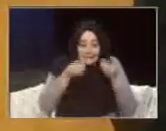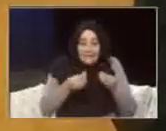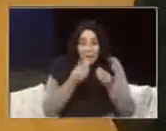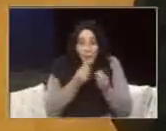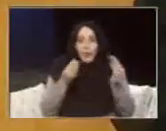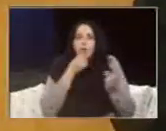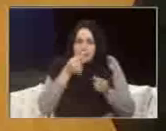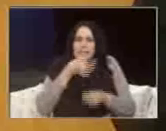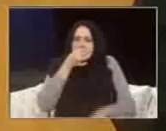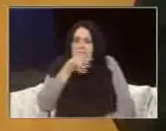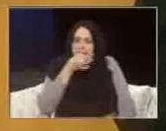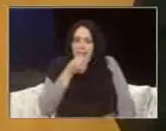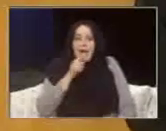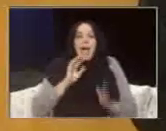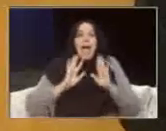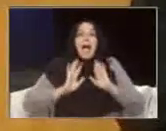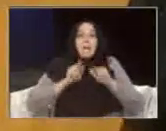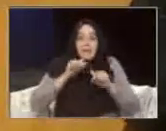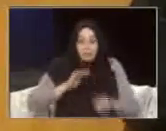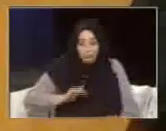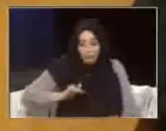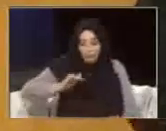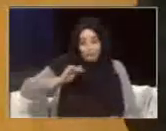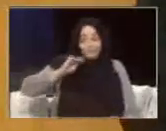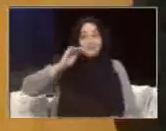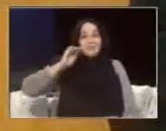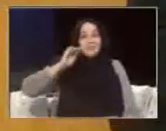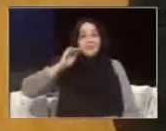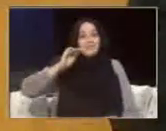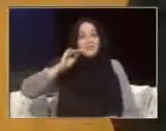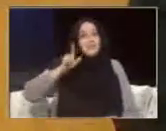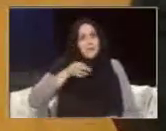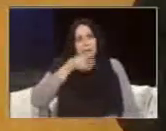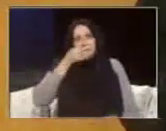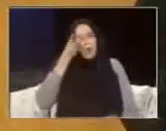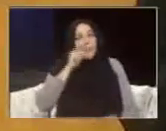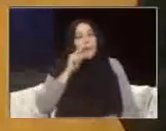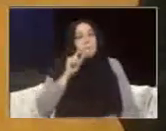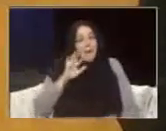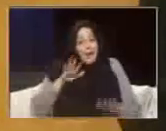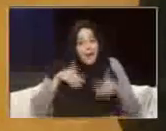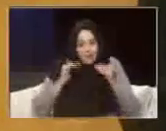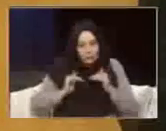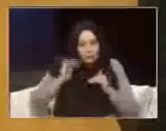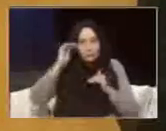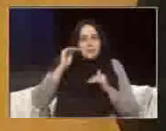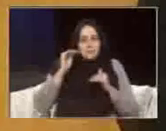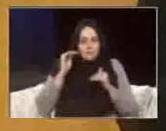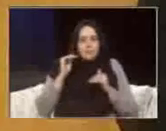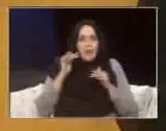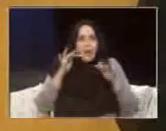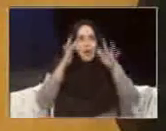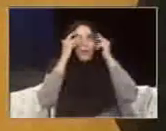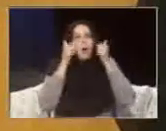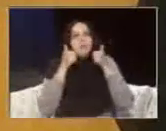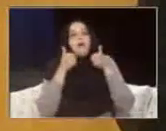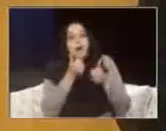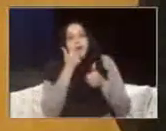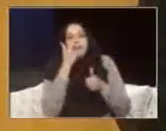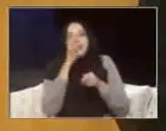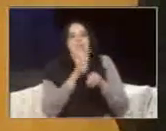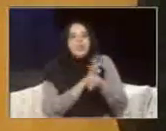ثم بعد ذلك تأتي مرحلة التلقين، عفوا بعد مرحلة التلقين تأتي مرحلة الاستيعاب فيستوعب هذه